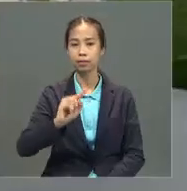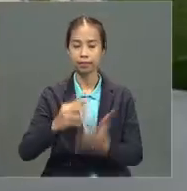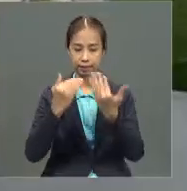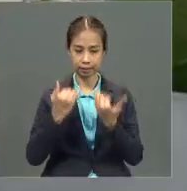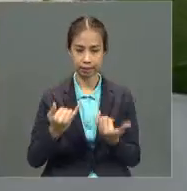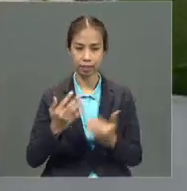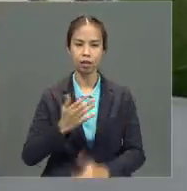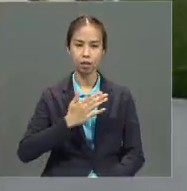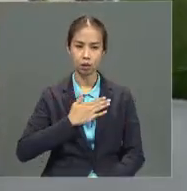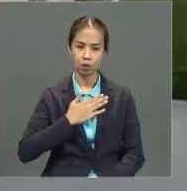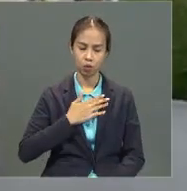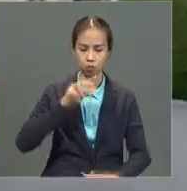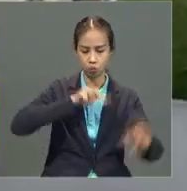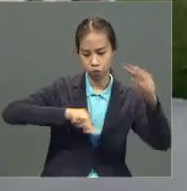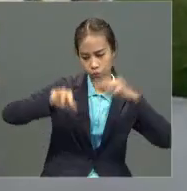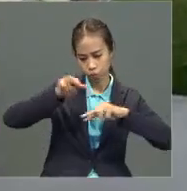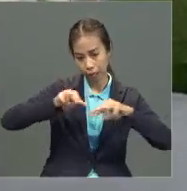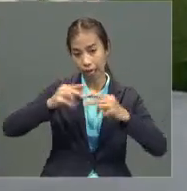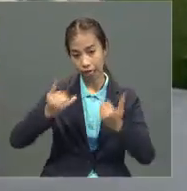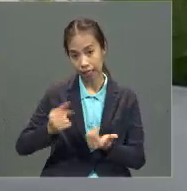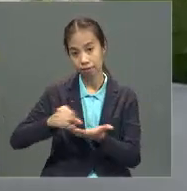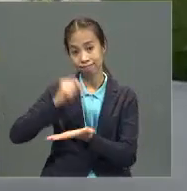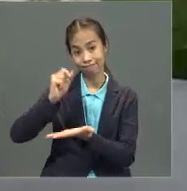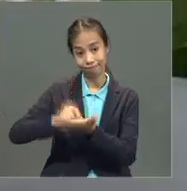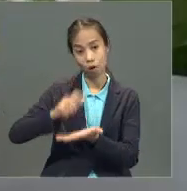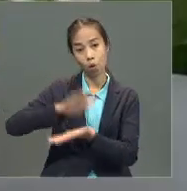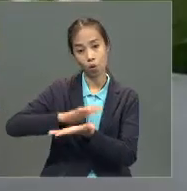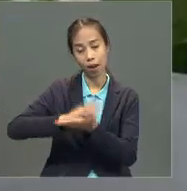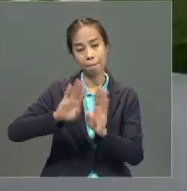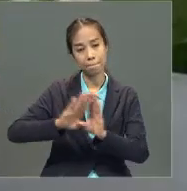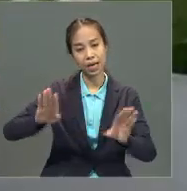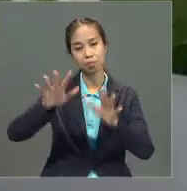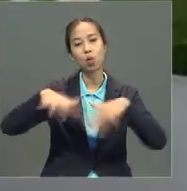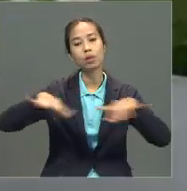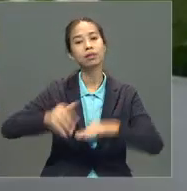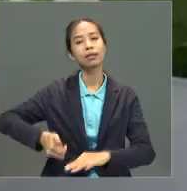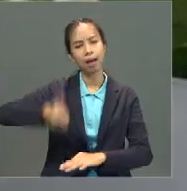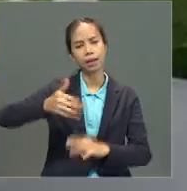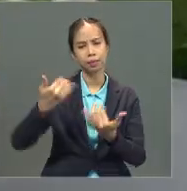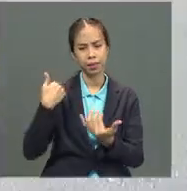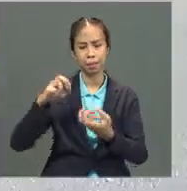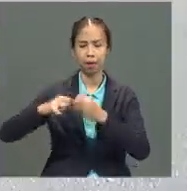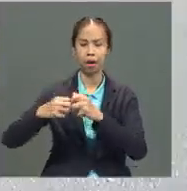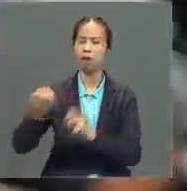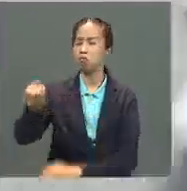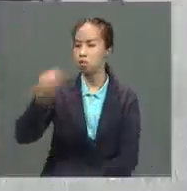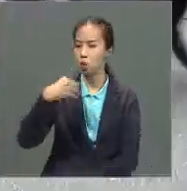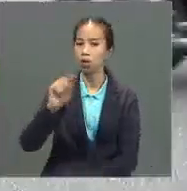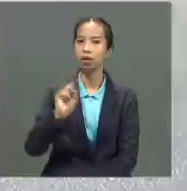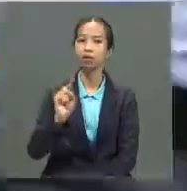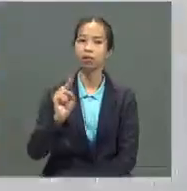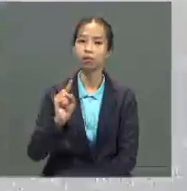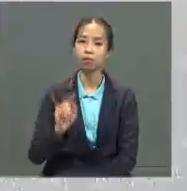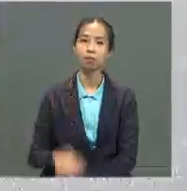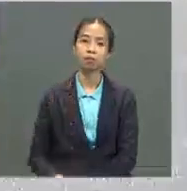จากการติดตามการอนุมัติให้มีการเปิดการเรียนแบบออนไซต์ก็ได้รับรายงานปัญหานะครับอย่างแรกเลยที่ตามมากับ